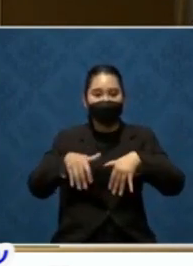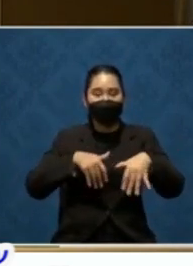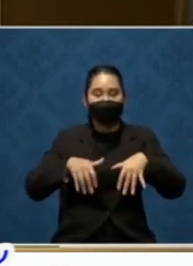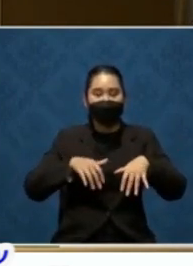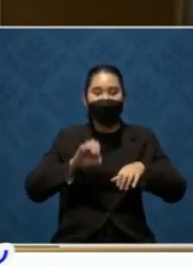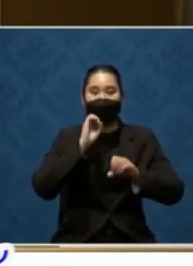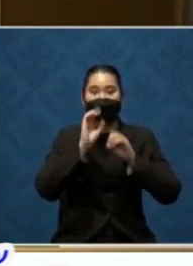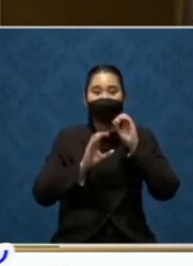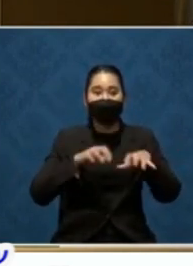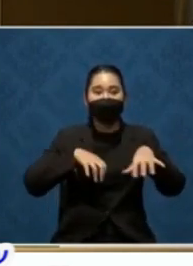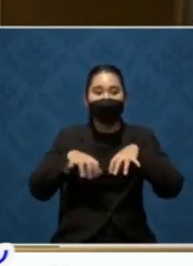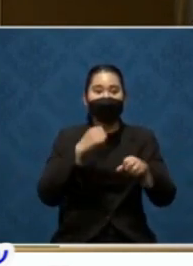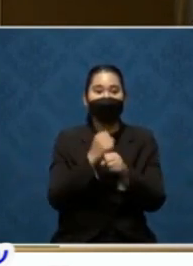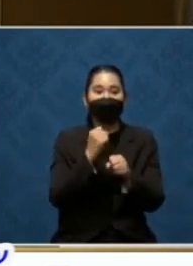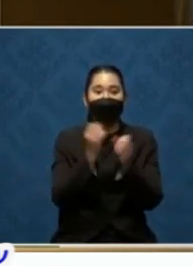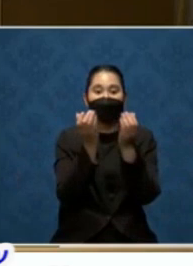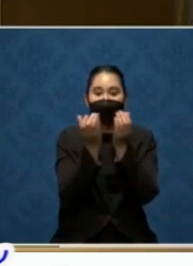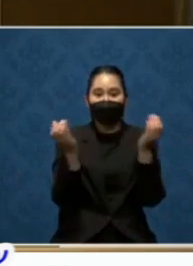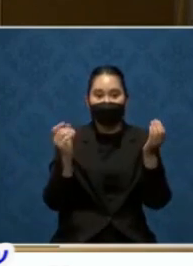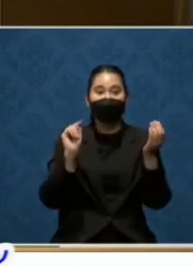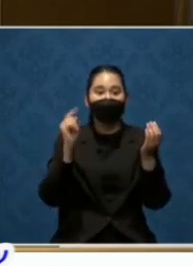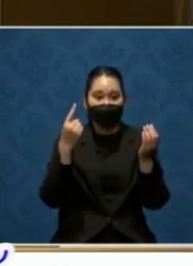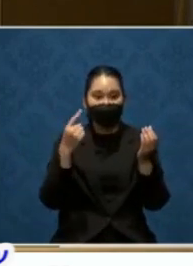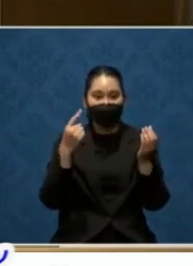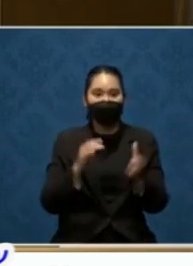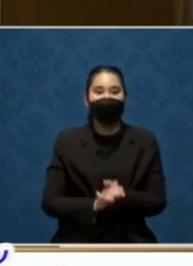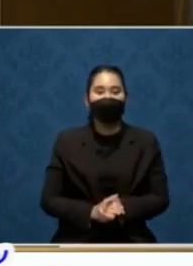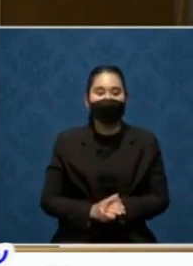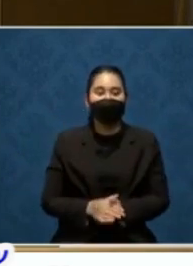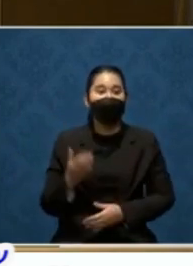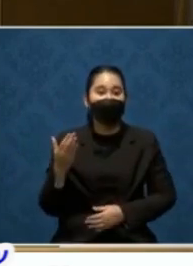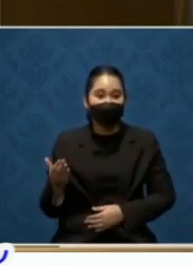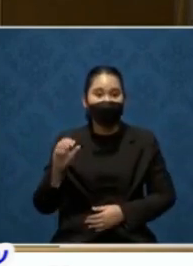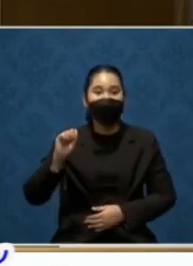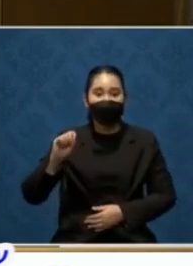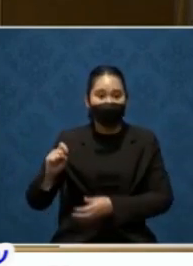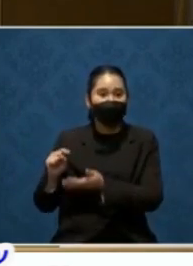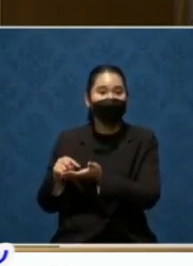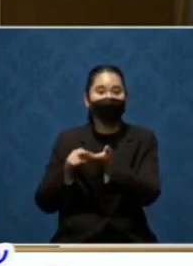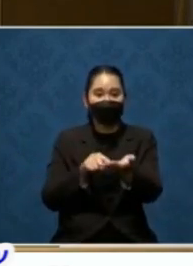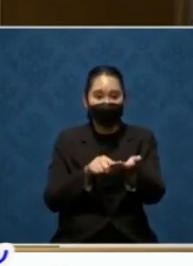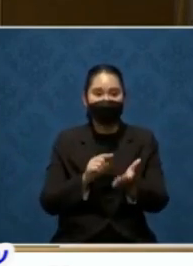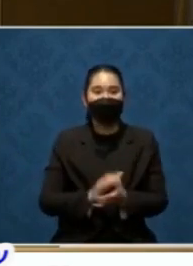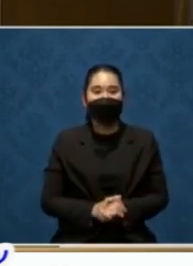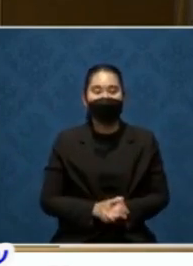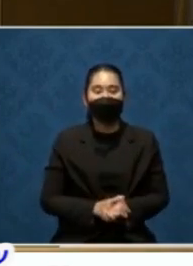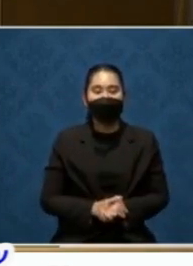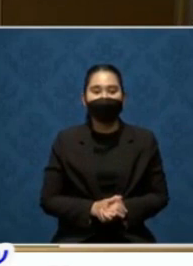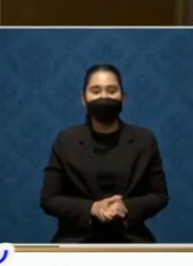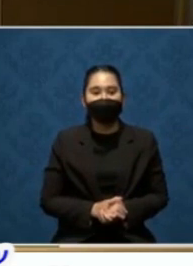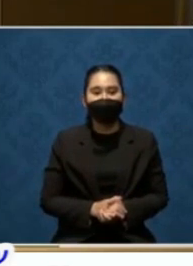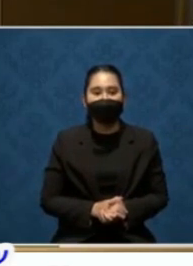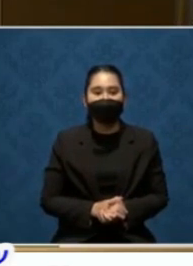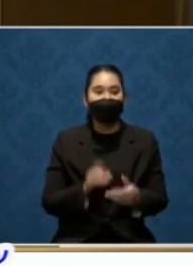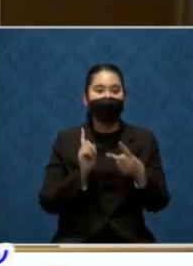ต่อการจัดทำรัฐธรรมนูญฉบับใหม่ของคุณณัฐพงษ์เรืองปัญญาวุฒิเป็นผู้เสนอนะครับแล้วก็อีกฉบับ